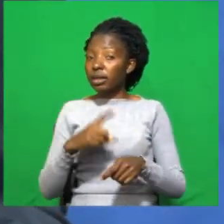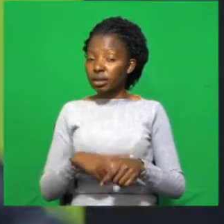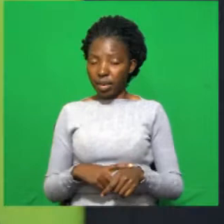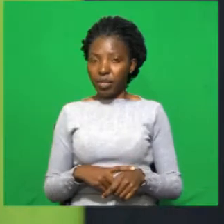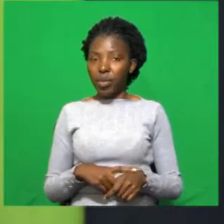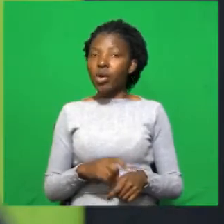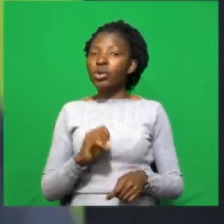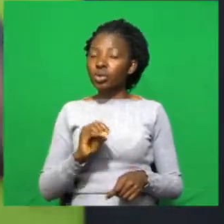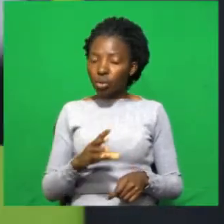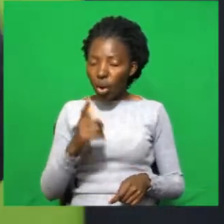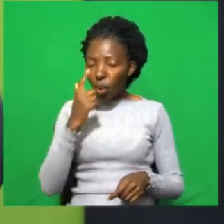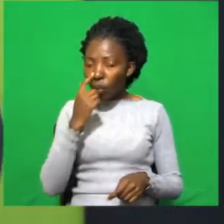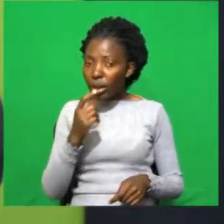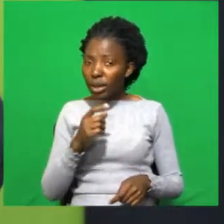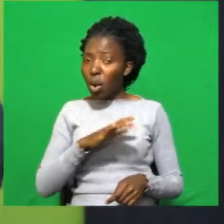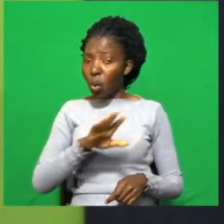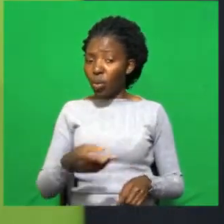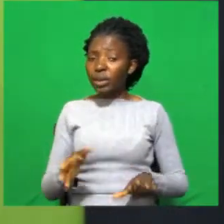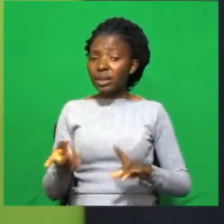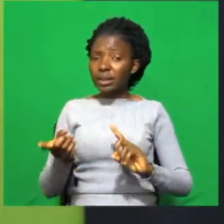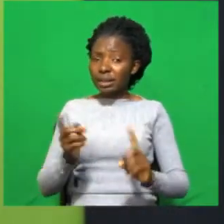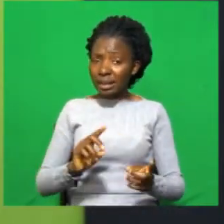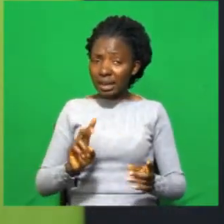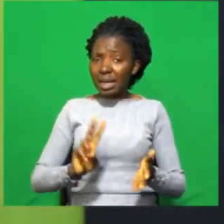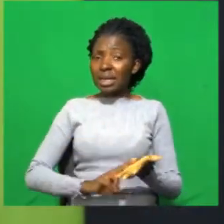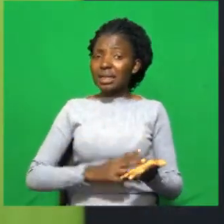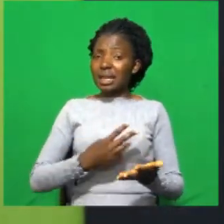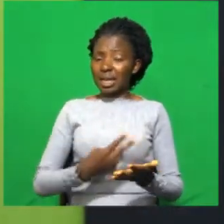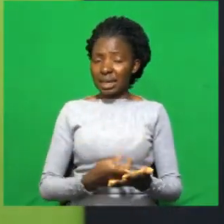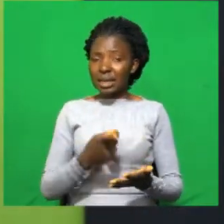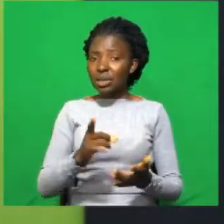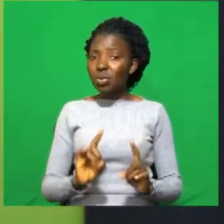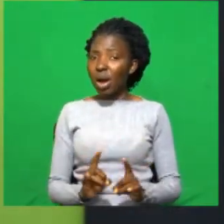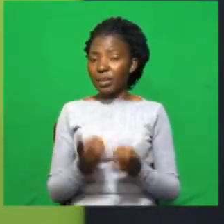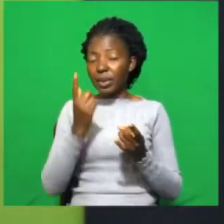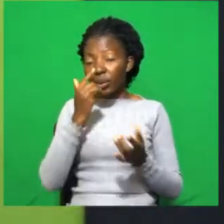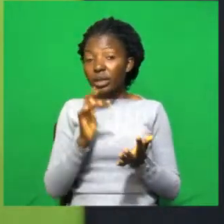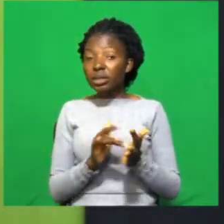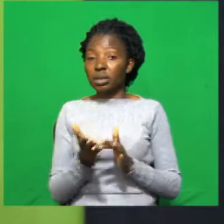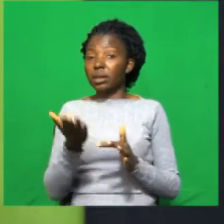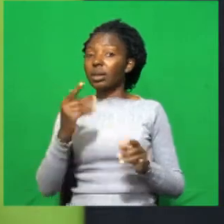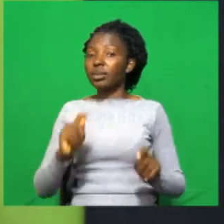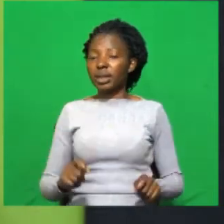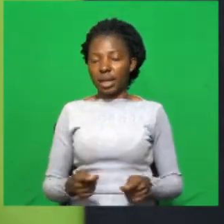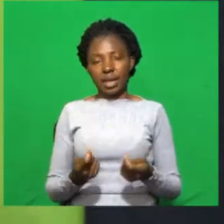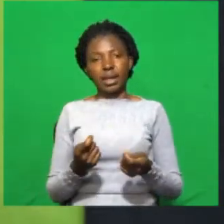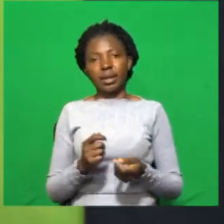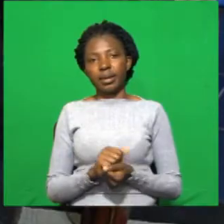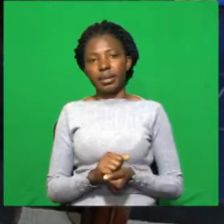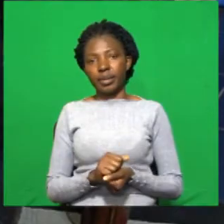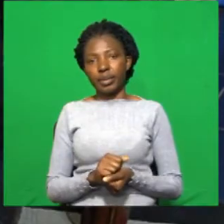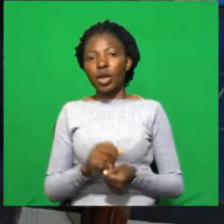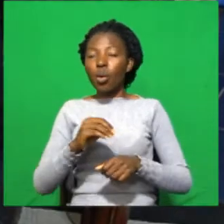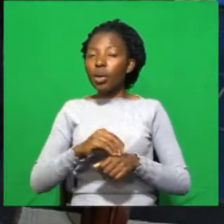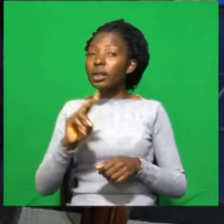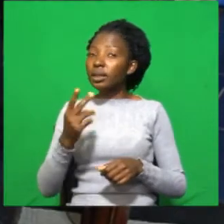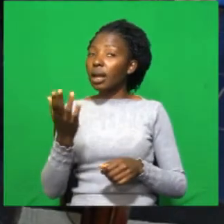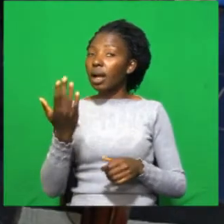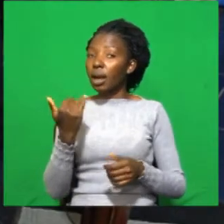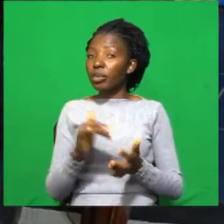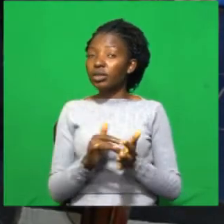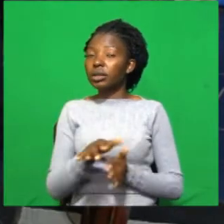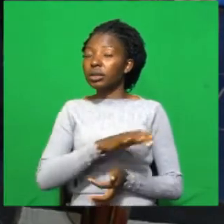kunzi pachamuka vakafa, zviri kuitika panouya Jesu. Kureva kuti pasecond coming of Christ past ndo